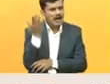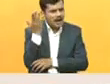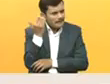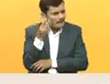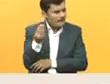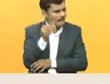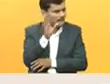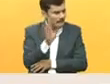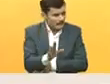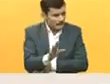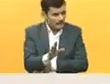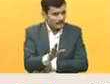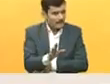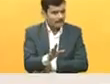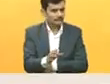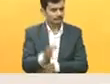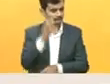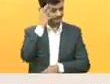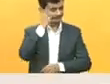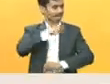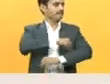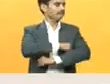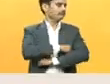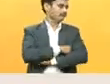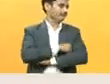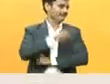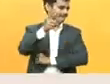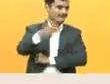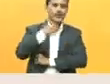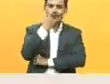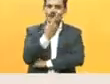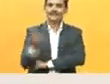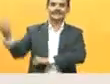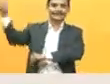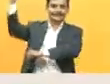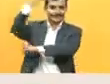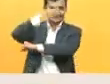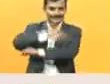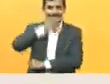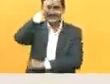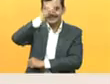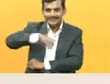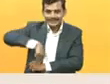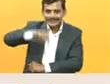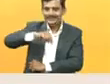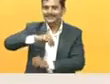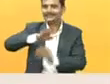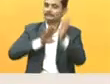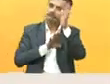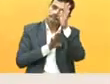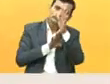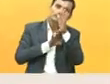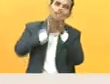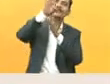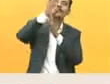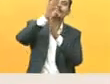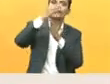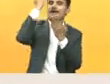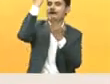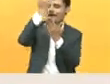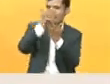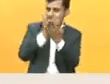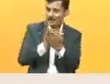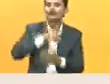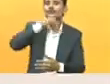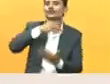ही स्वामी विवेकानंद जी की जयंती पर मुझे विकसित भारत यंग लीडर्स डायलॉग का हिस्सा बनने